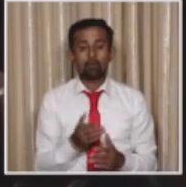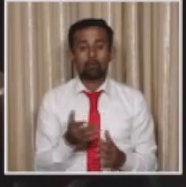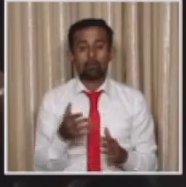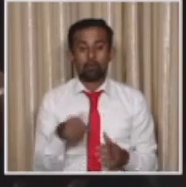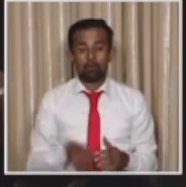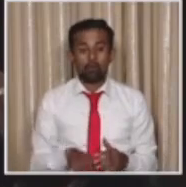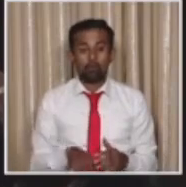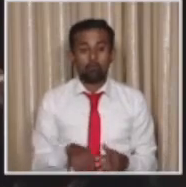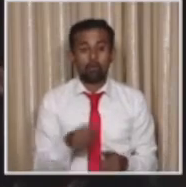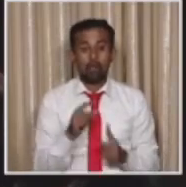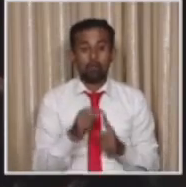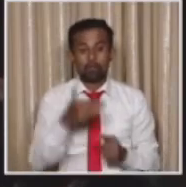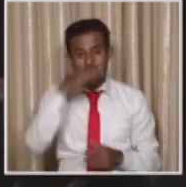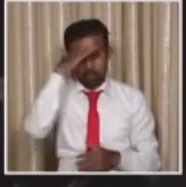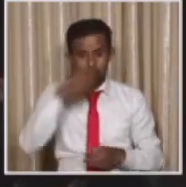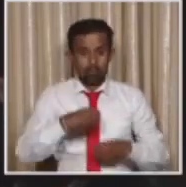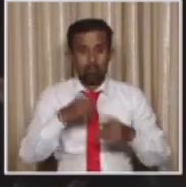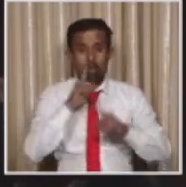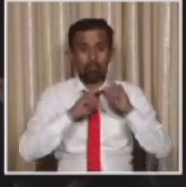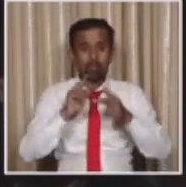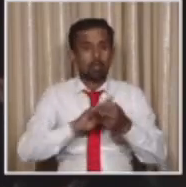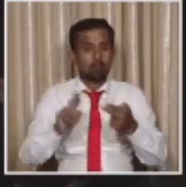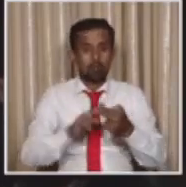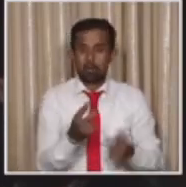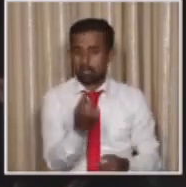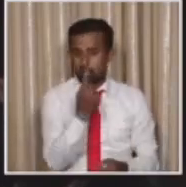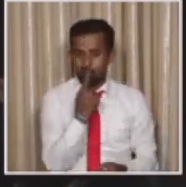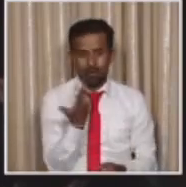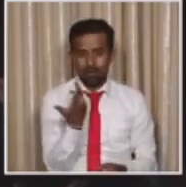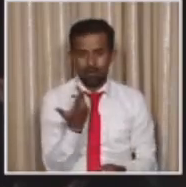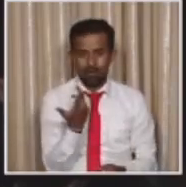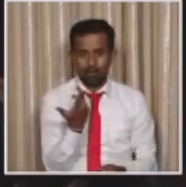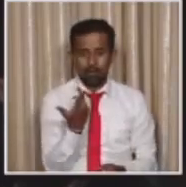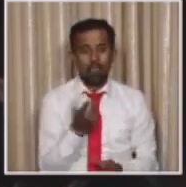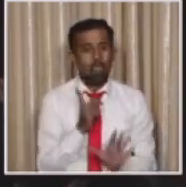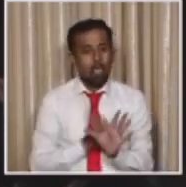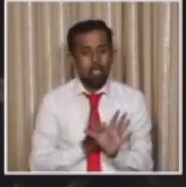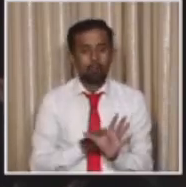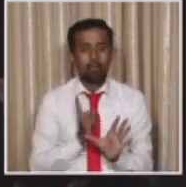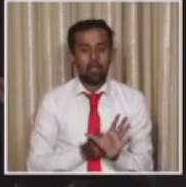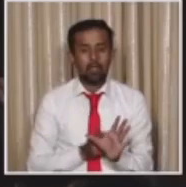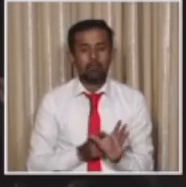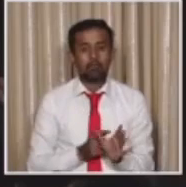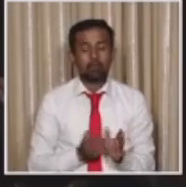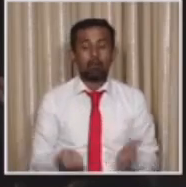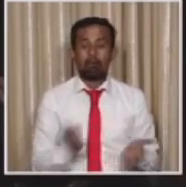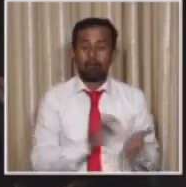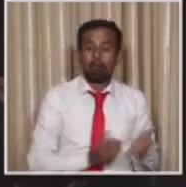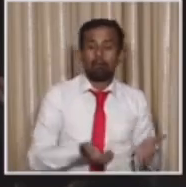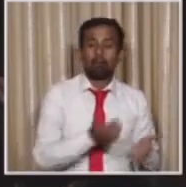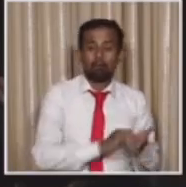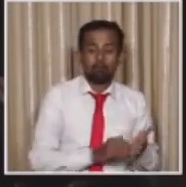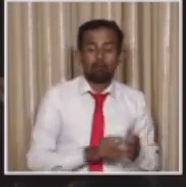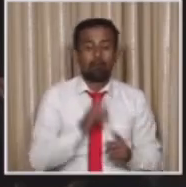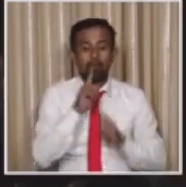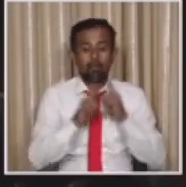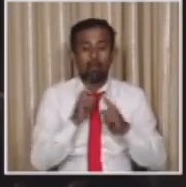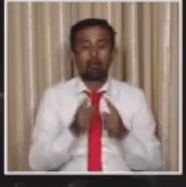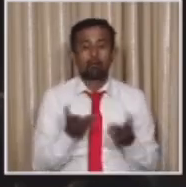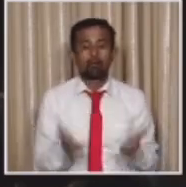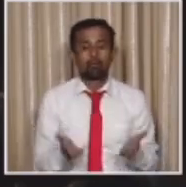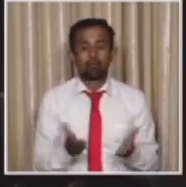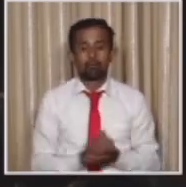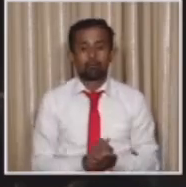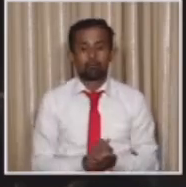ඒ නිසා කරුණාකරලා පාස්කු ප්‍රහාරය පිළිබඳව කතා කරන්න එපයි කියලා. හැබැයි හැමදාම මේක හොල්දෝද මඩේ දානවා වගේ මේක ගැන කතා කරනවා.